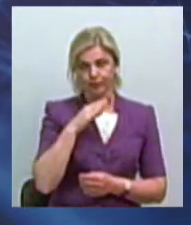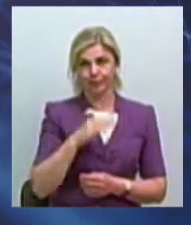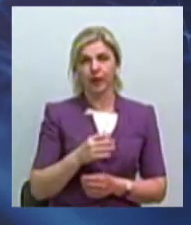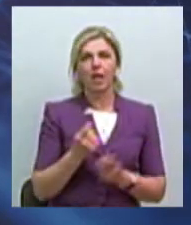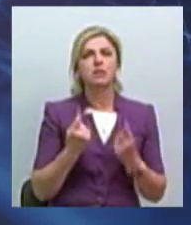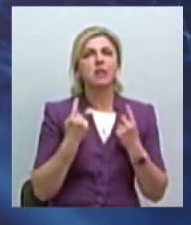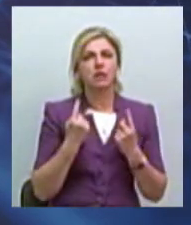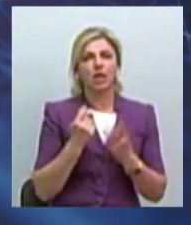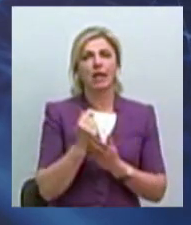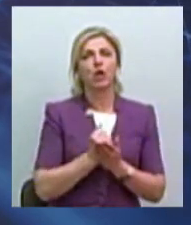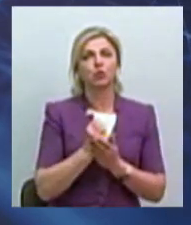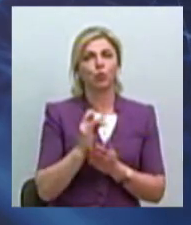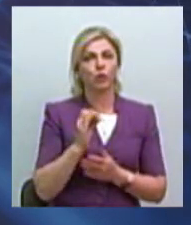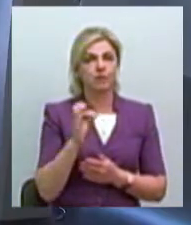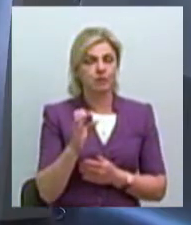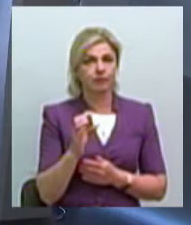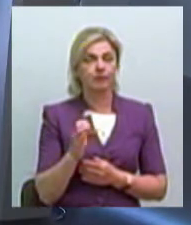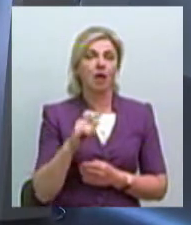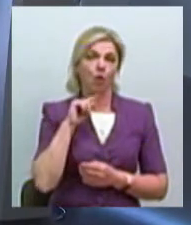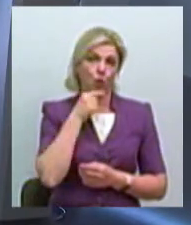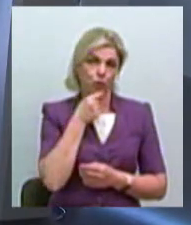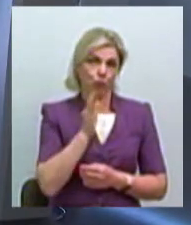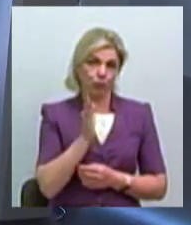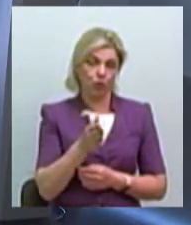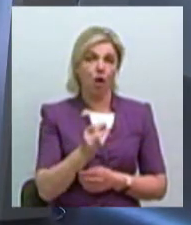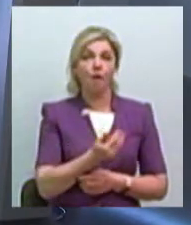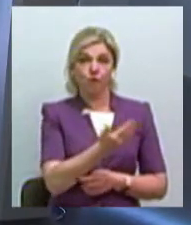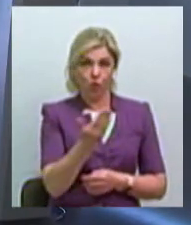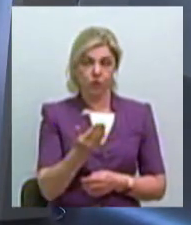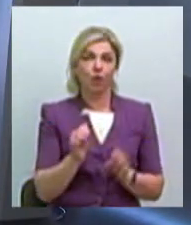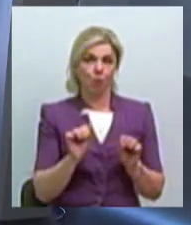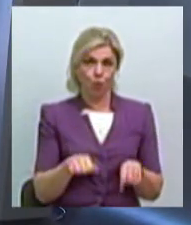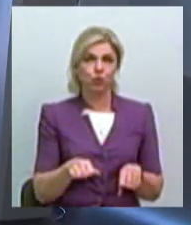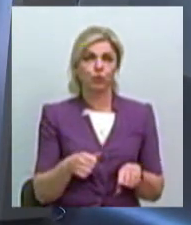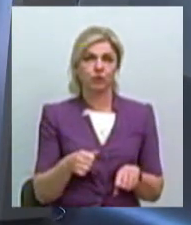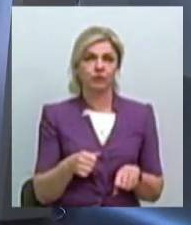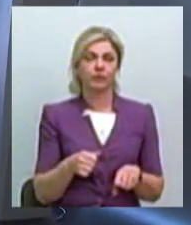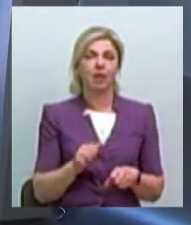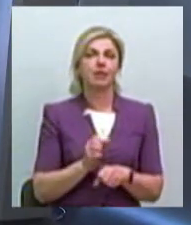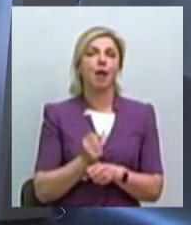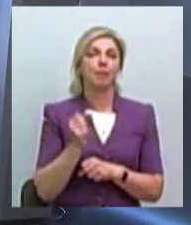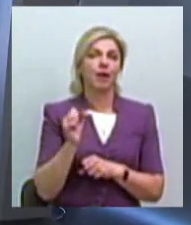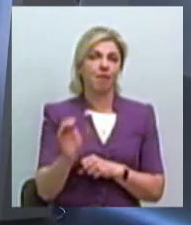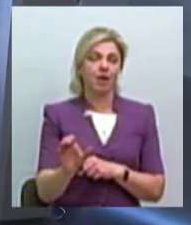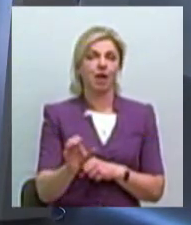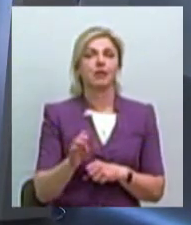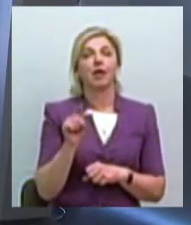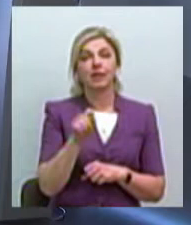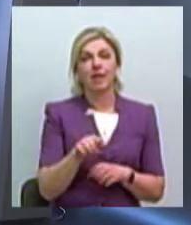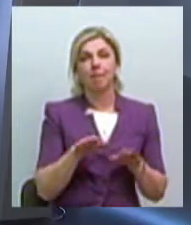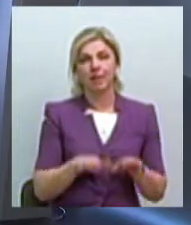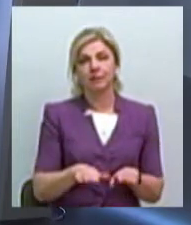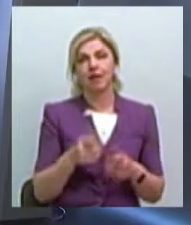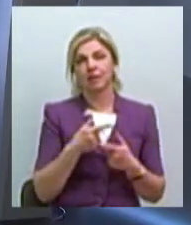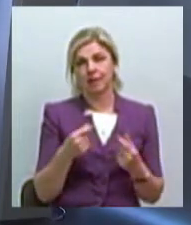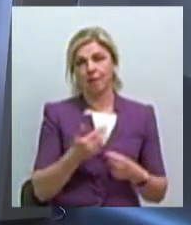значний ресурс буде у них економитися, і вони зможуть його направляти в ті місця,